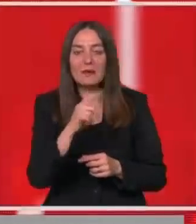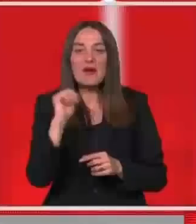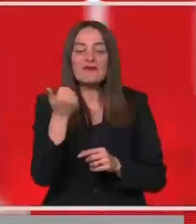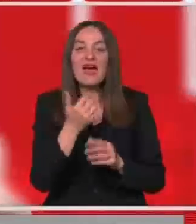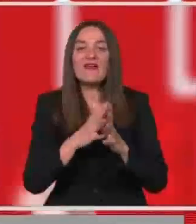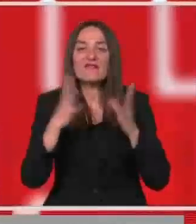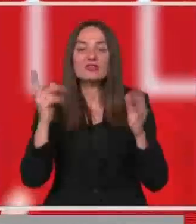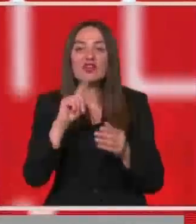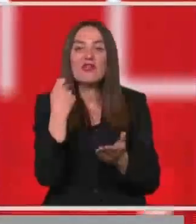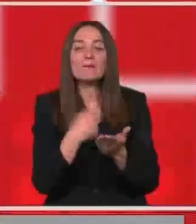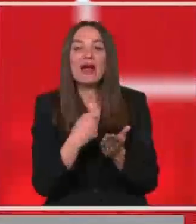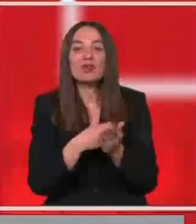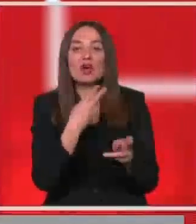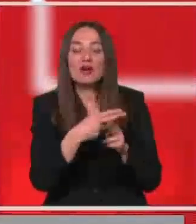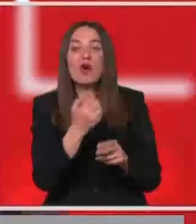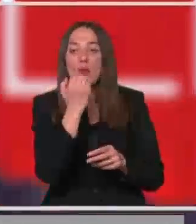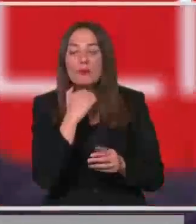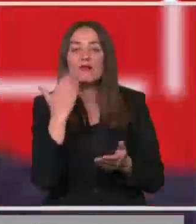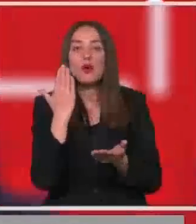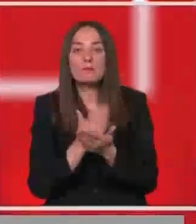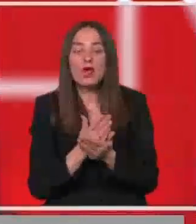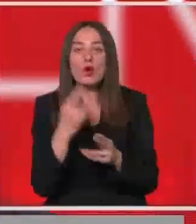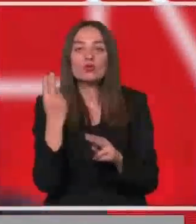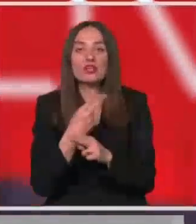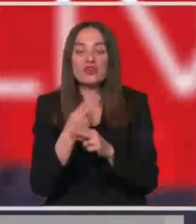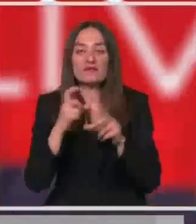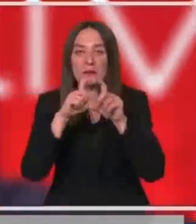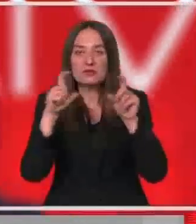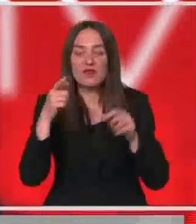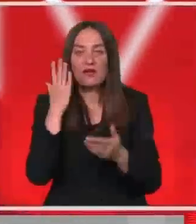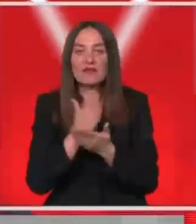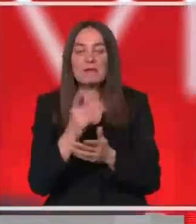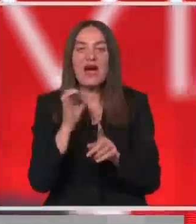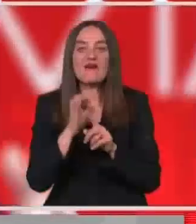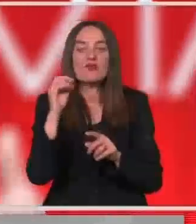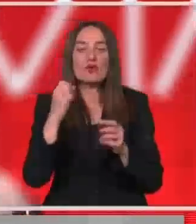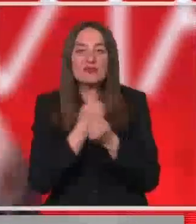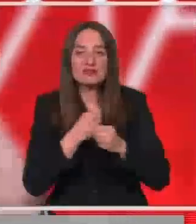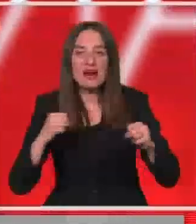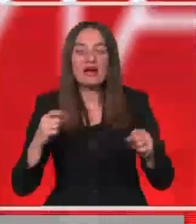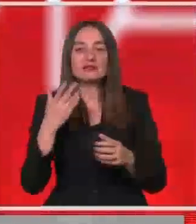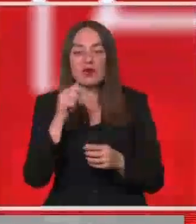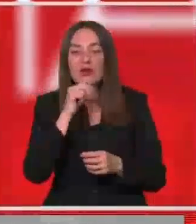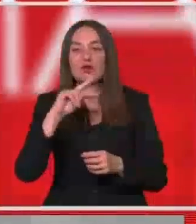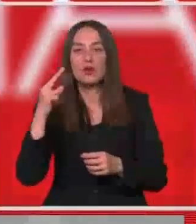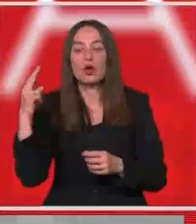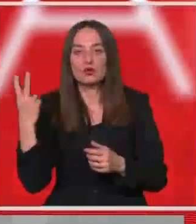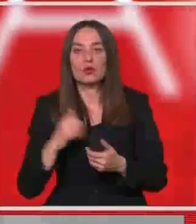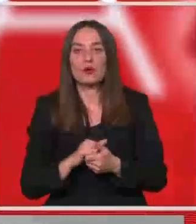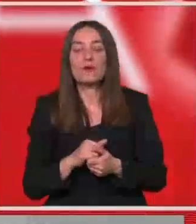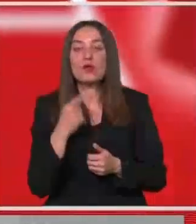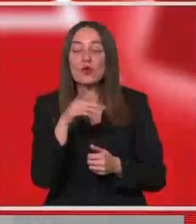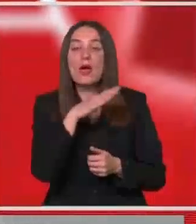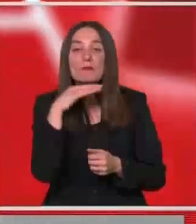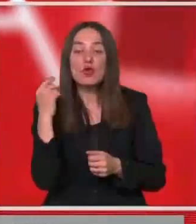najveći iznos nenaplativih kredita upravo bio u državnim institucijama tipa Fonda za razvoj, AOFI-a itd. itd. Dakle, tu je